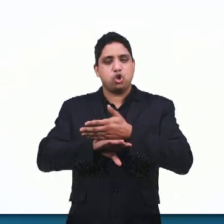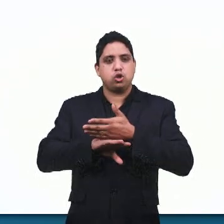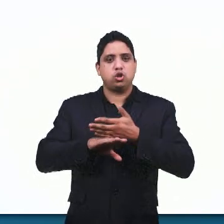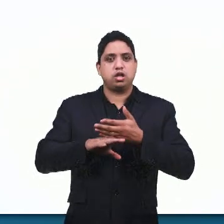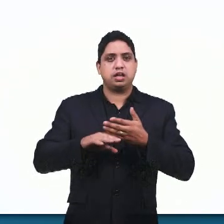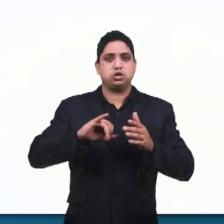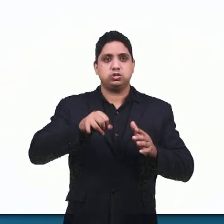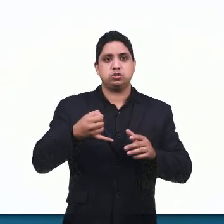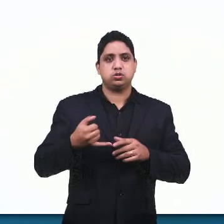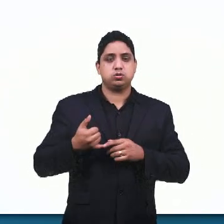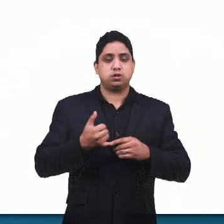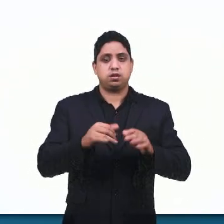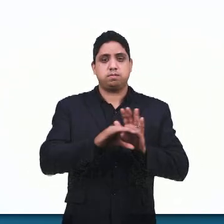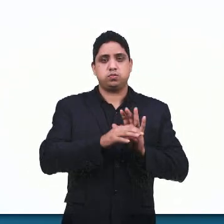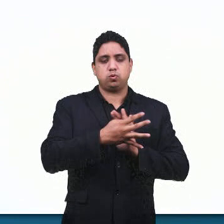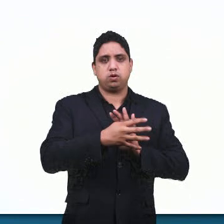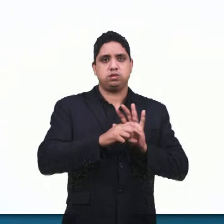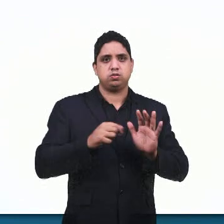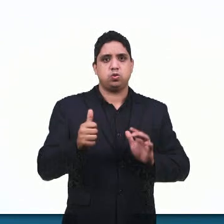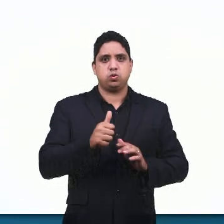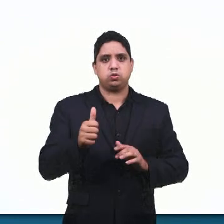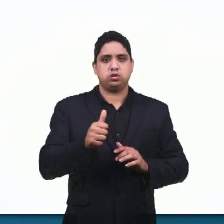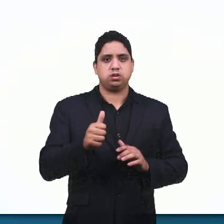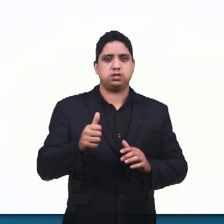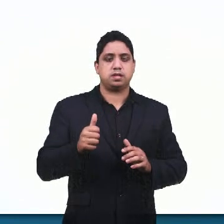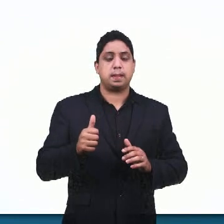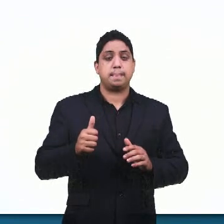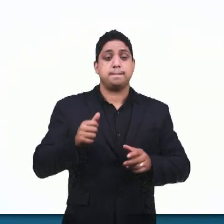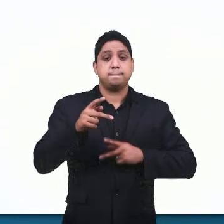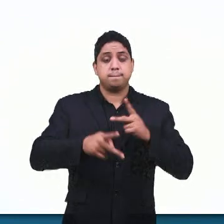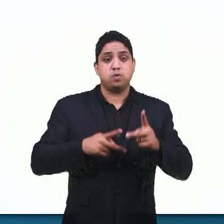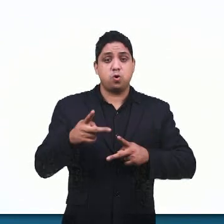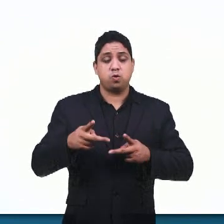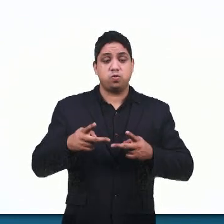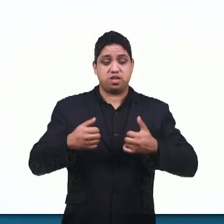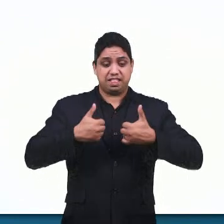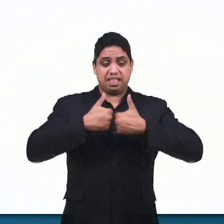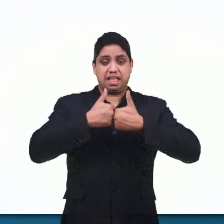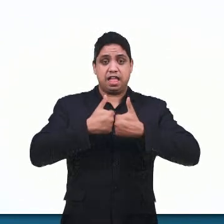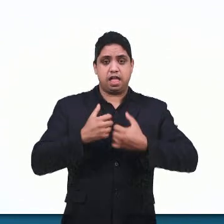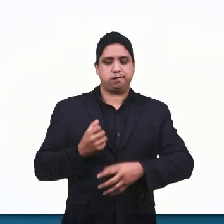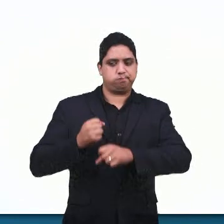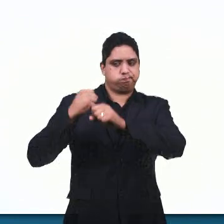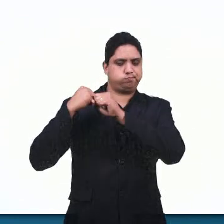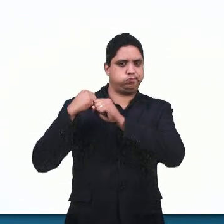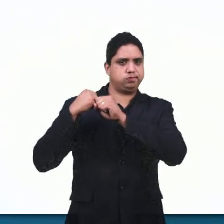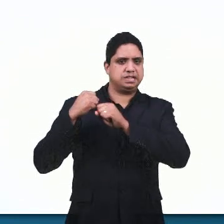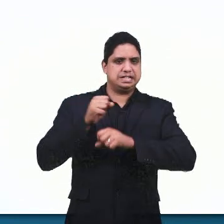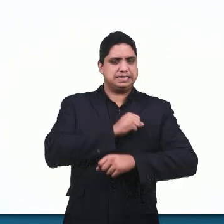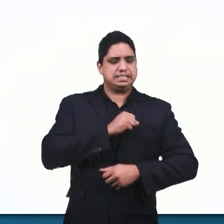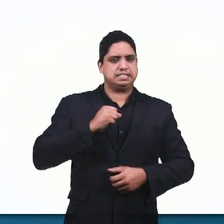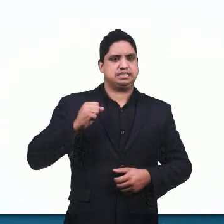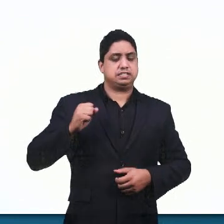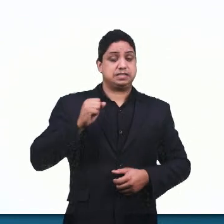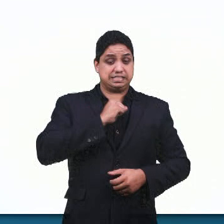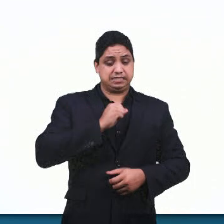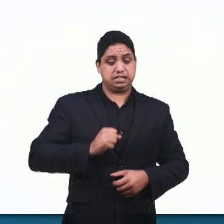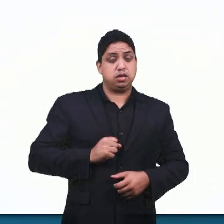retrouvons en Josué chapitre 4, verset 11? Le passage du peuple et le passage de l'arche apporté par les